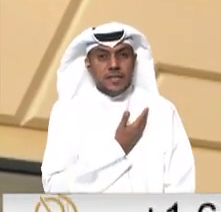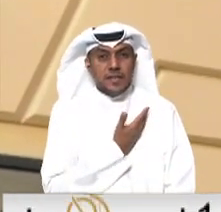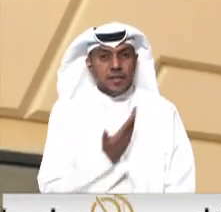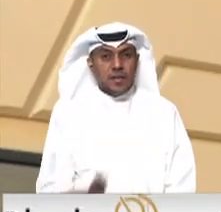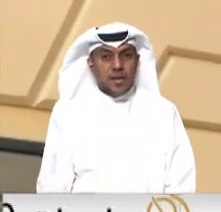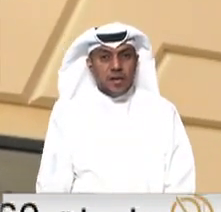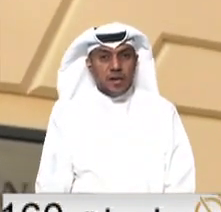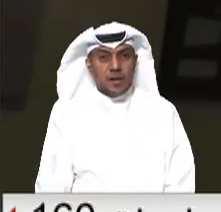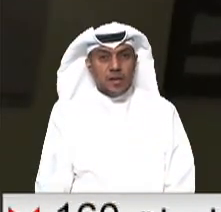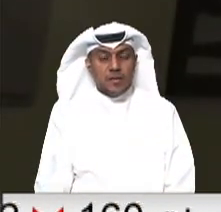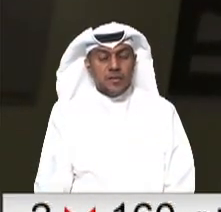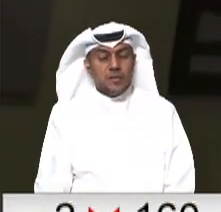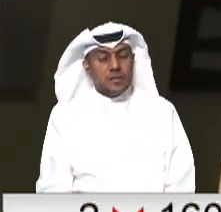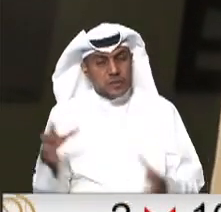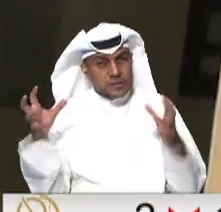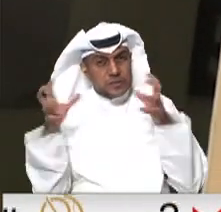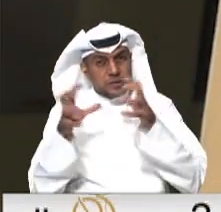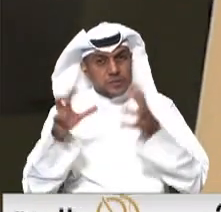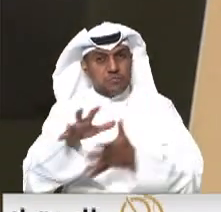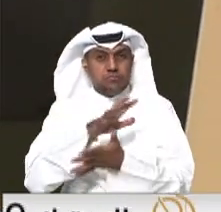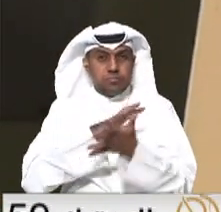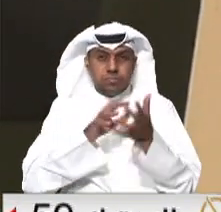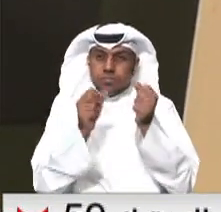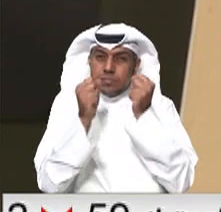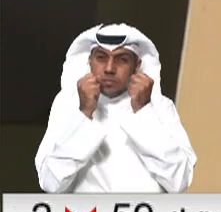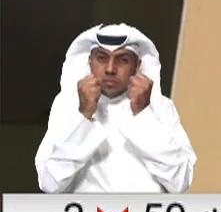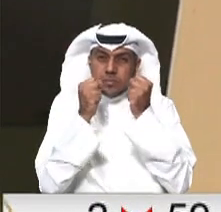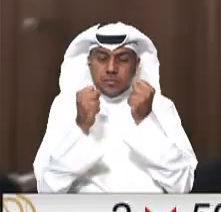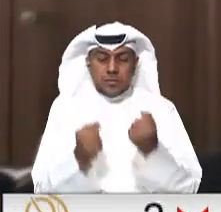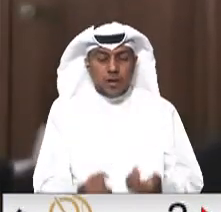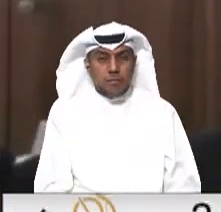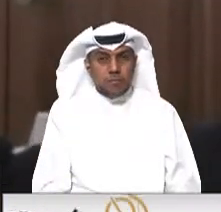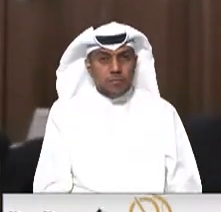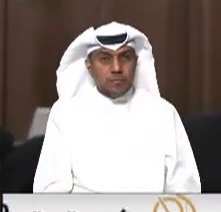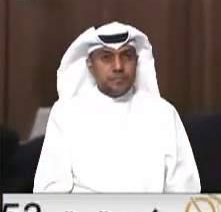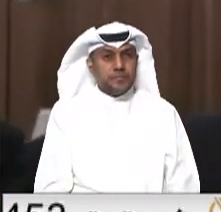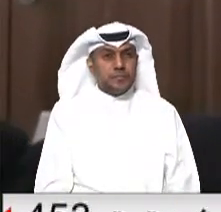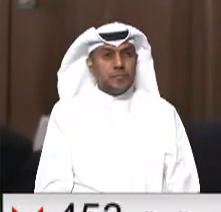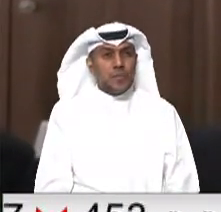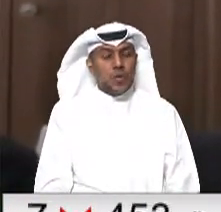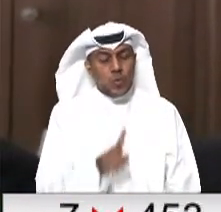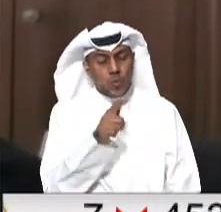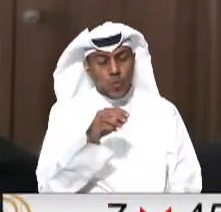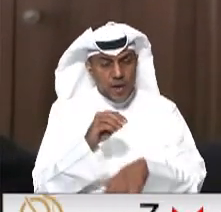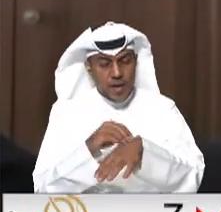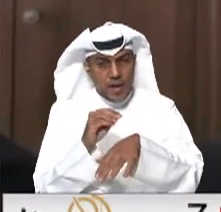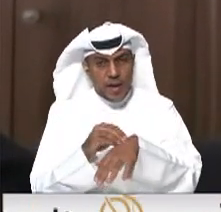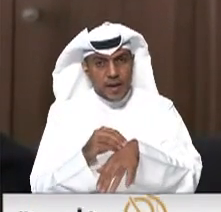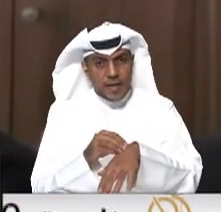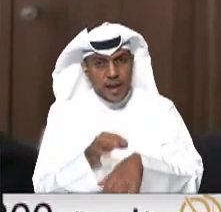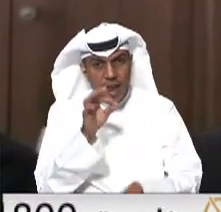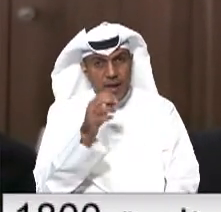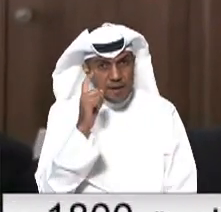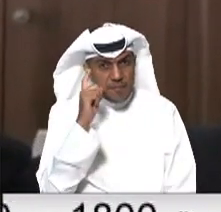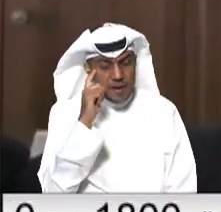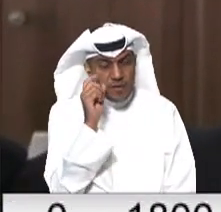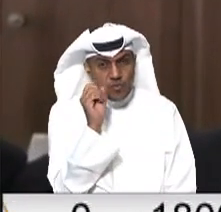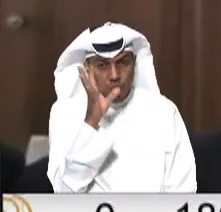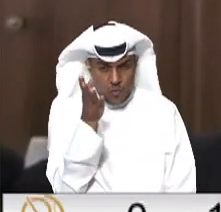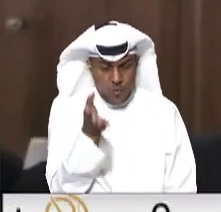بشدة ازدواجية المعايير التي يتبعها العالم الغربي. عملية إبادة جماعية، يعني حتى صباح هذا